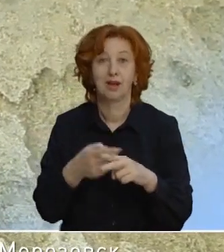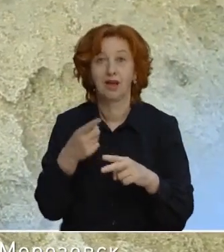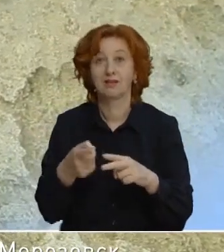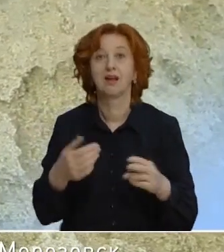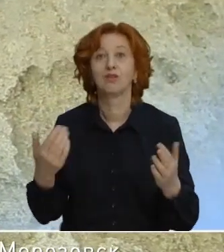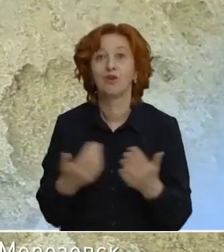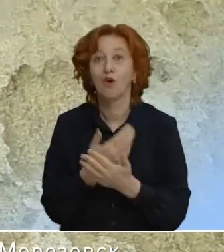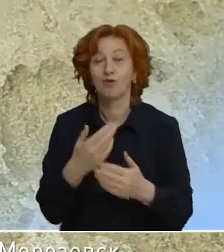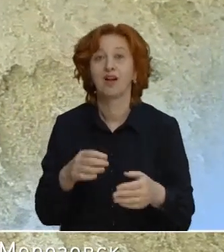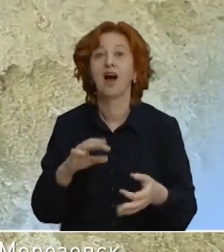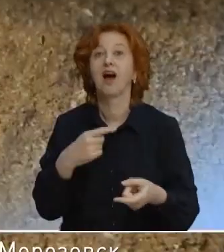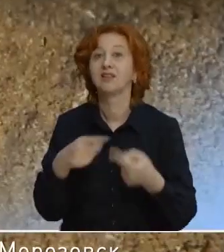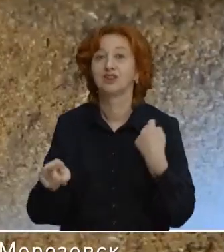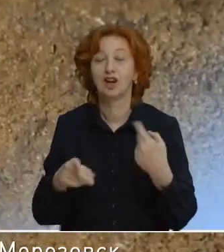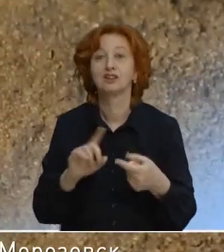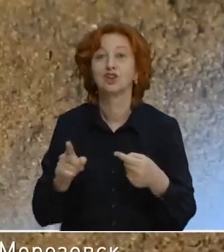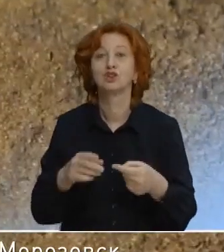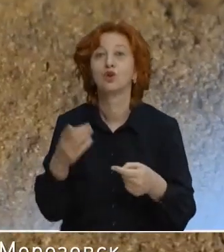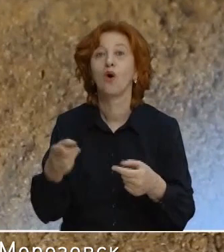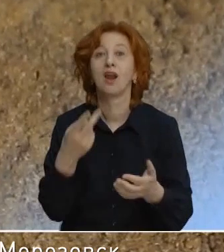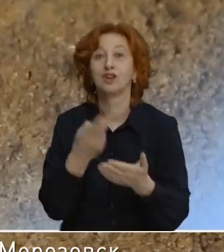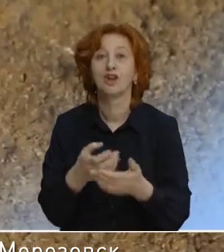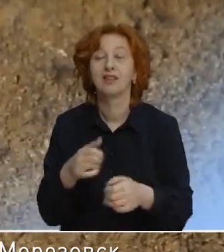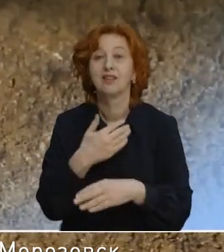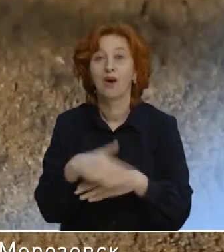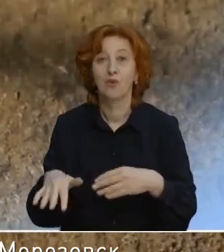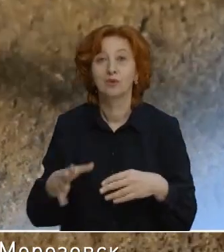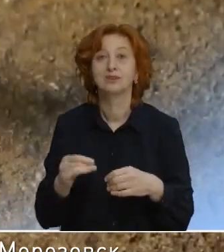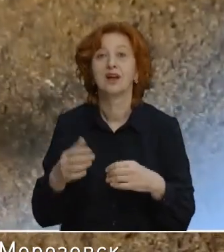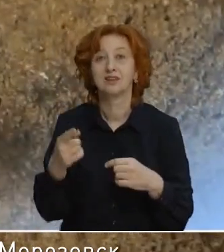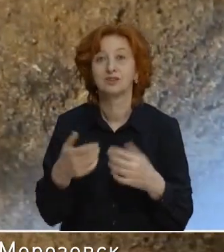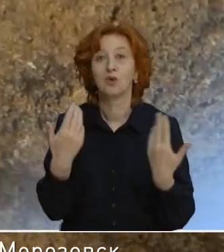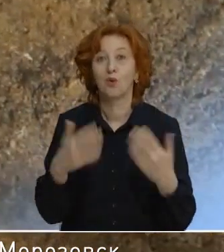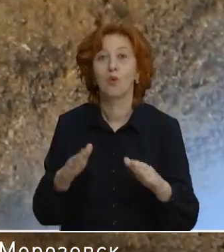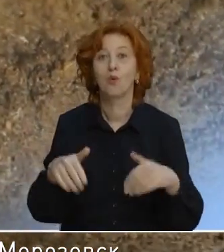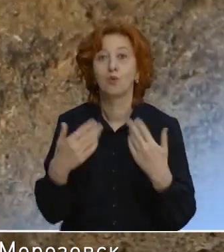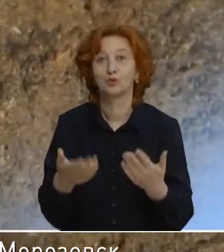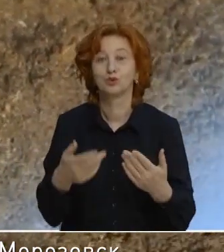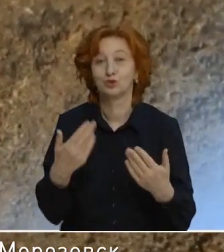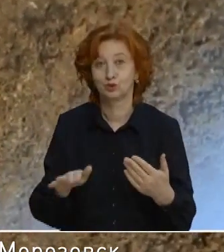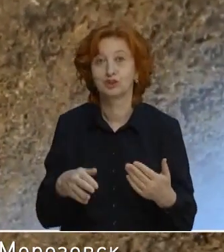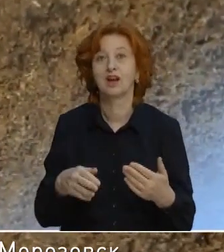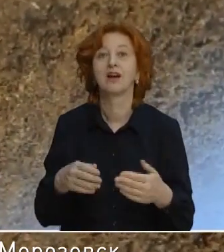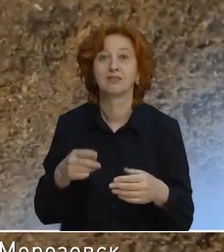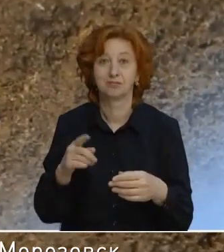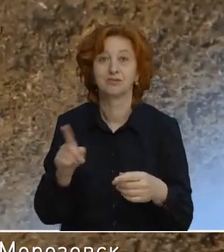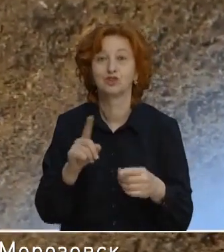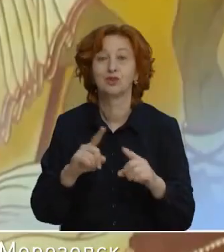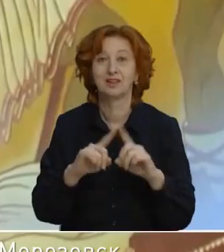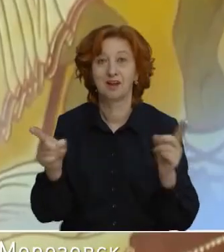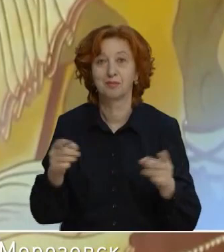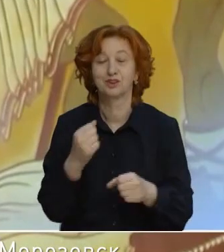он ничем не отличается от тех, которые лежат на улице. А ученые угадали в нем солнечные часы 3 века до нашей